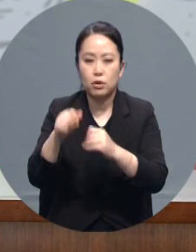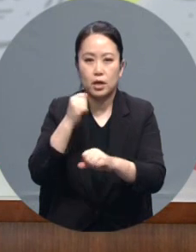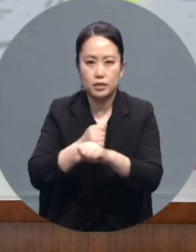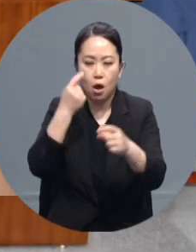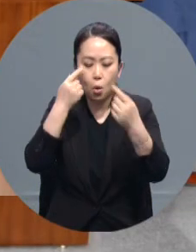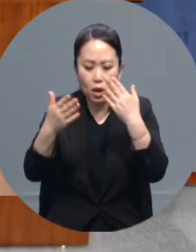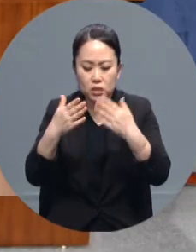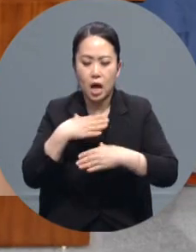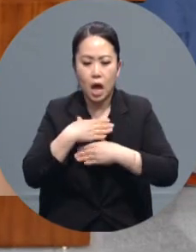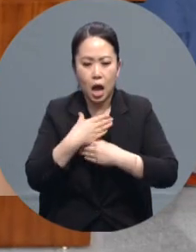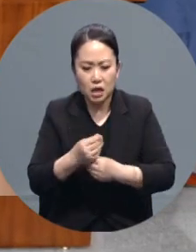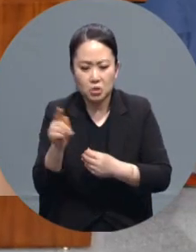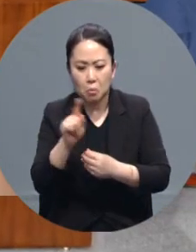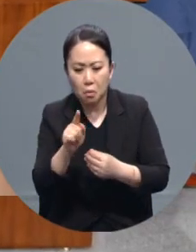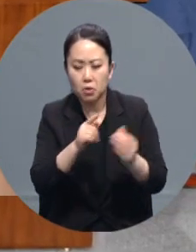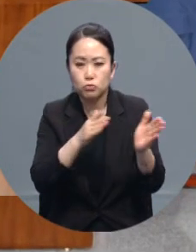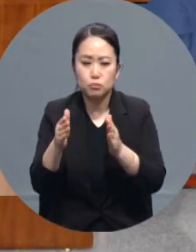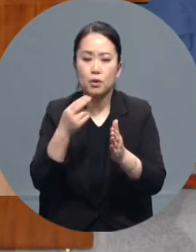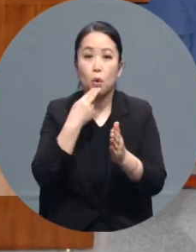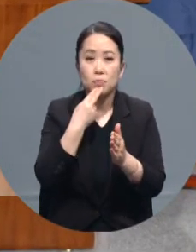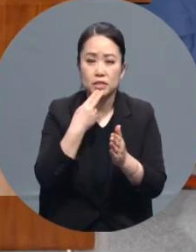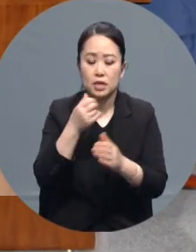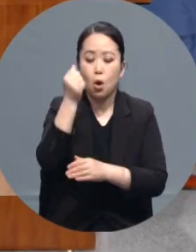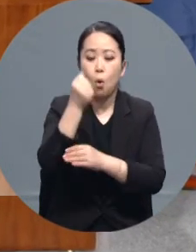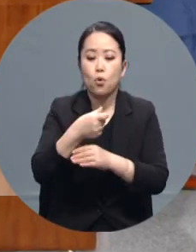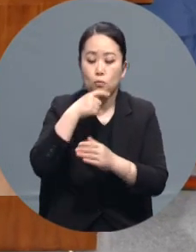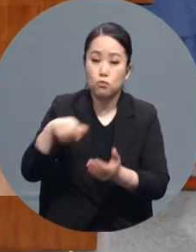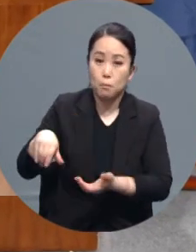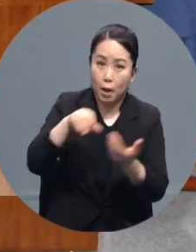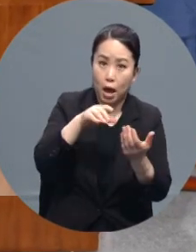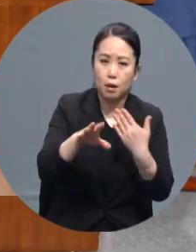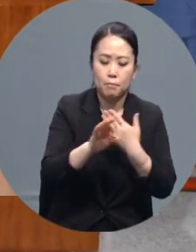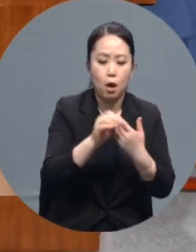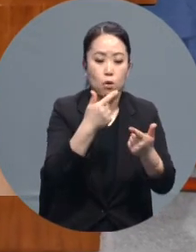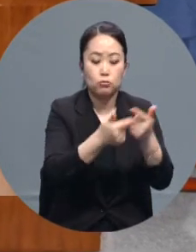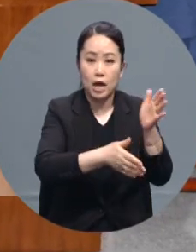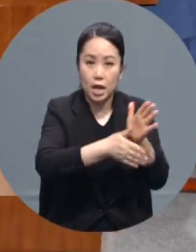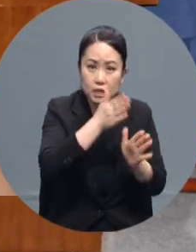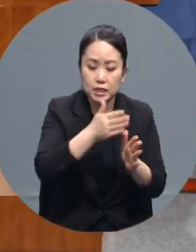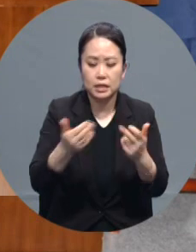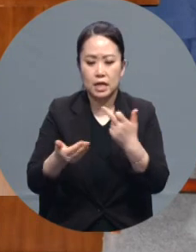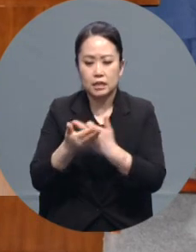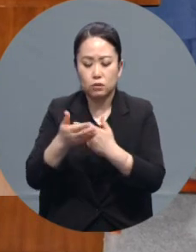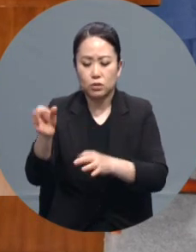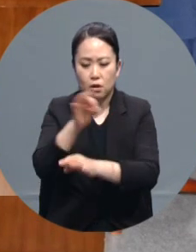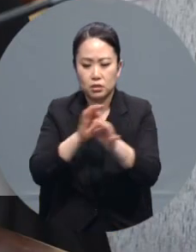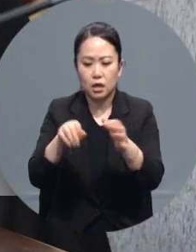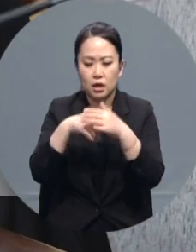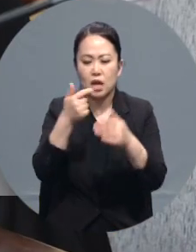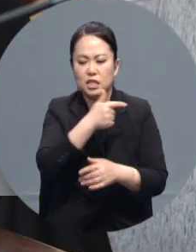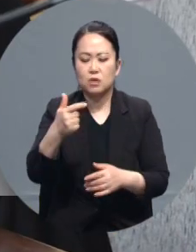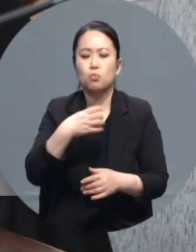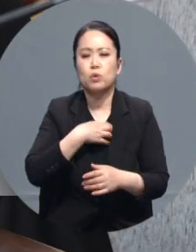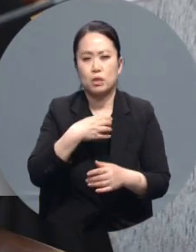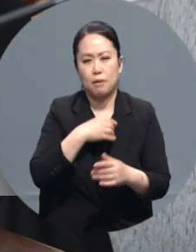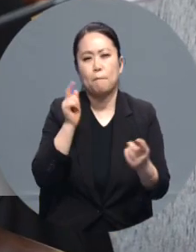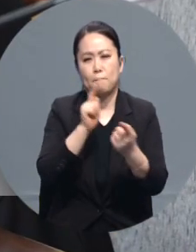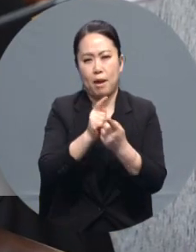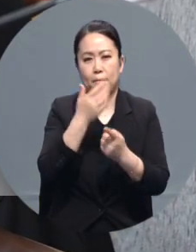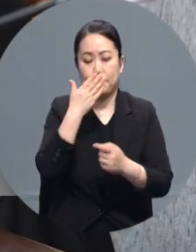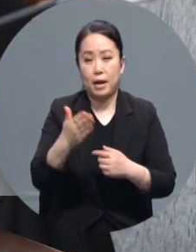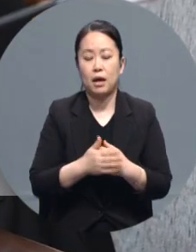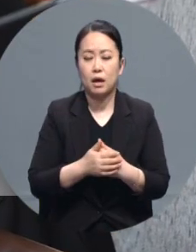안전장치 없이 오염수가 방류된다면 부산시와 제주도의 경제 전반에 큰 위기를 맞이할 것이라고 밝혔습니다